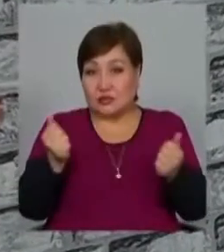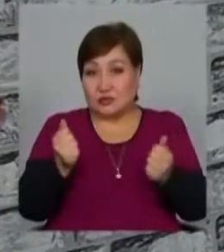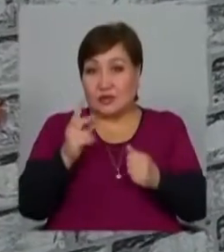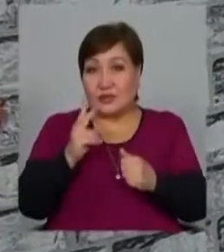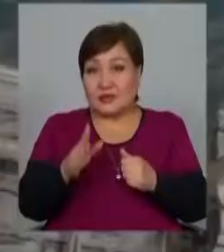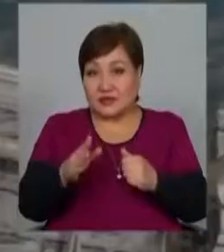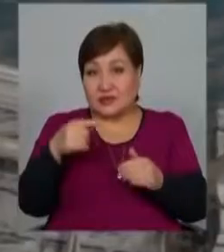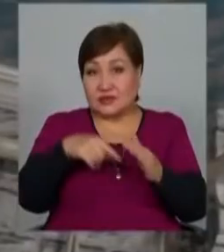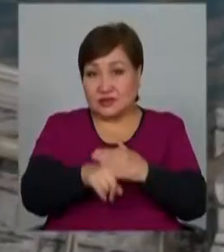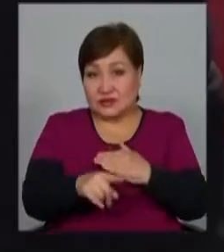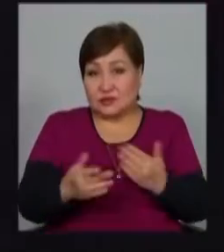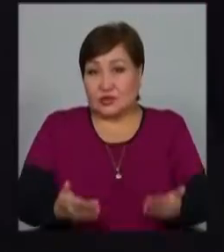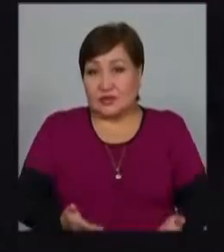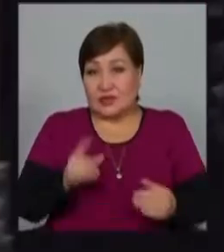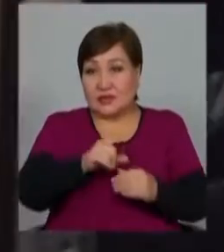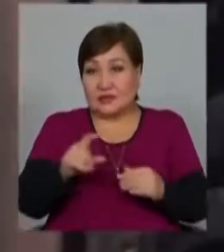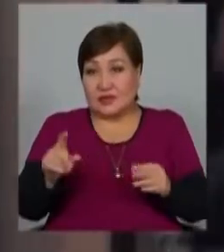сұхбат беруден бас тартты.